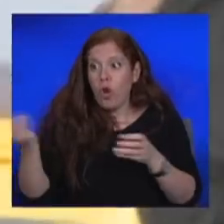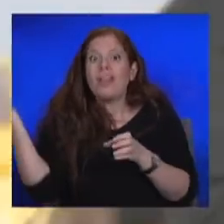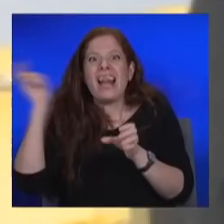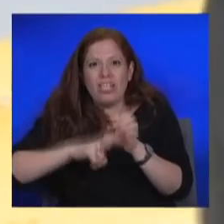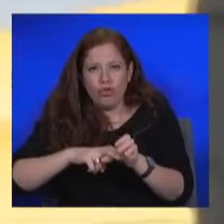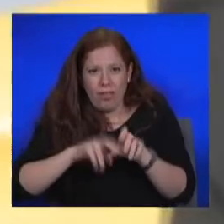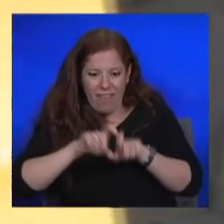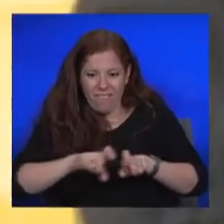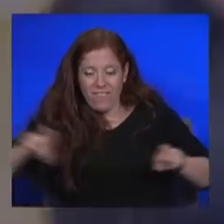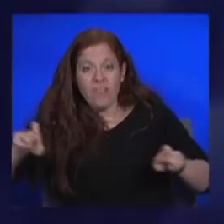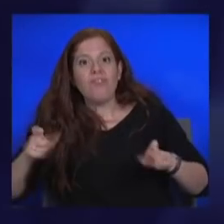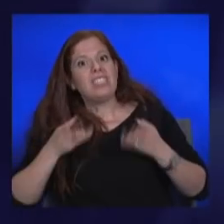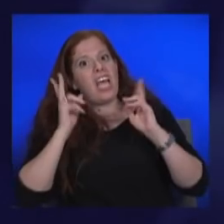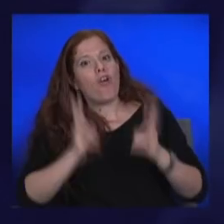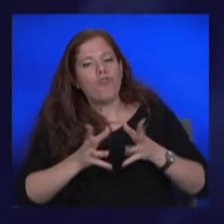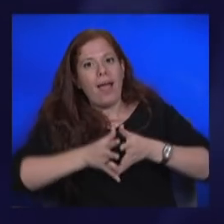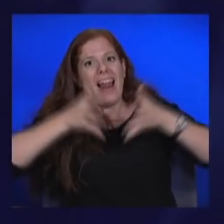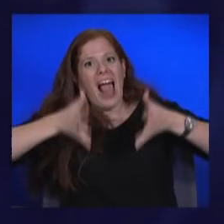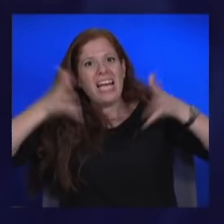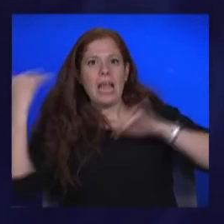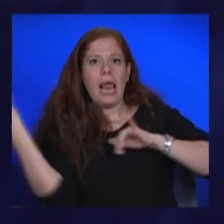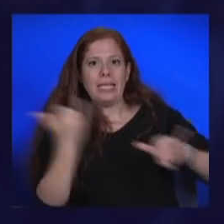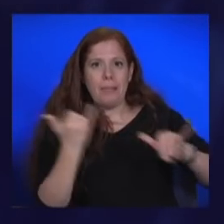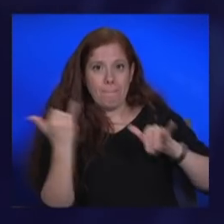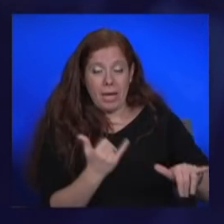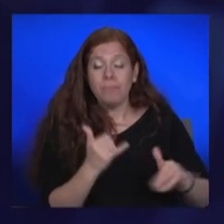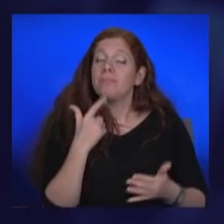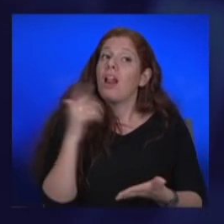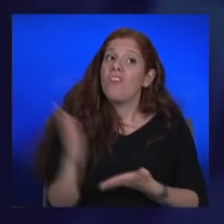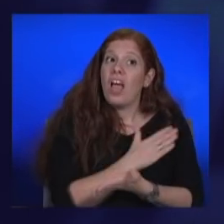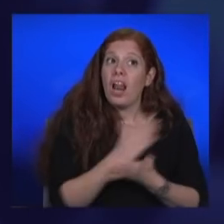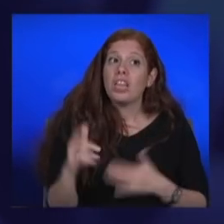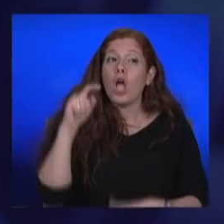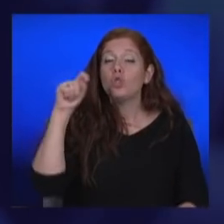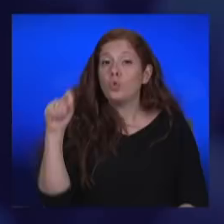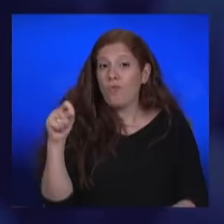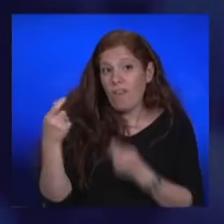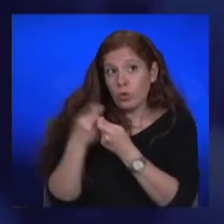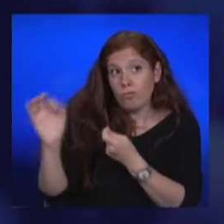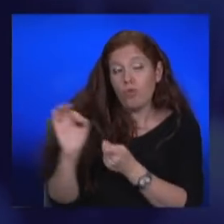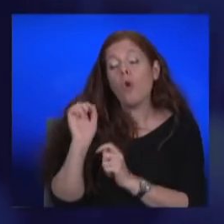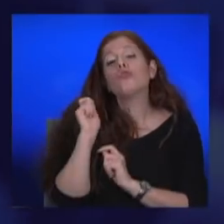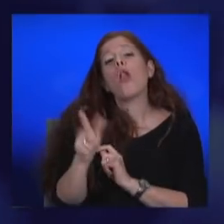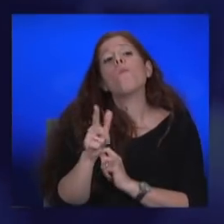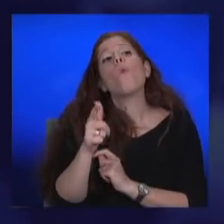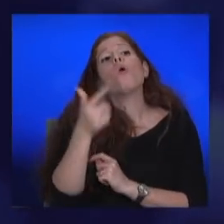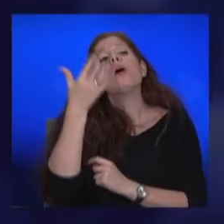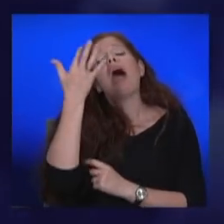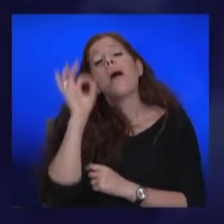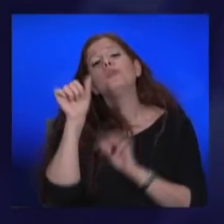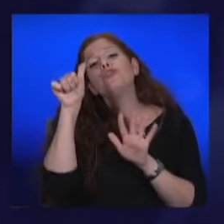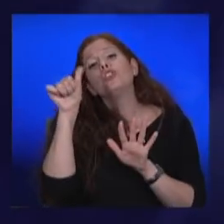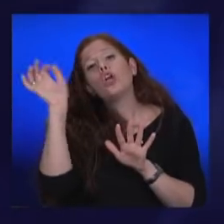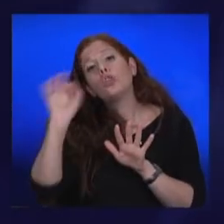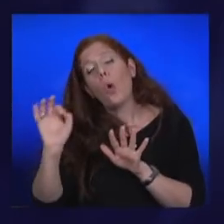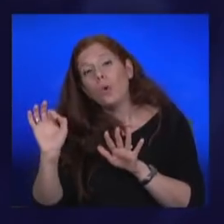ההספק. על פי ההחלטה, תשובה ושותפיו ישלמו רק 56.5% מהצינור, ואת